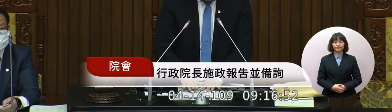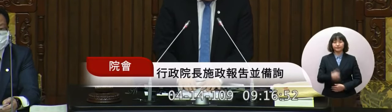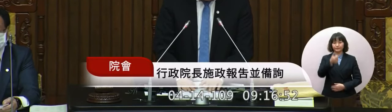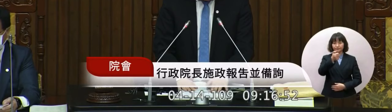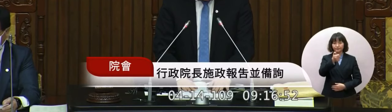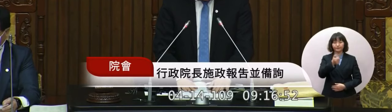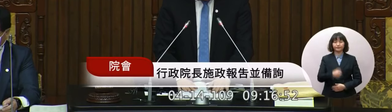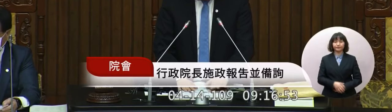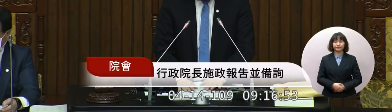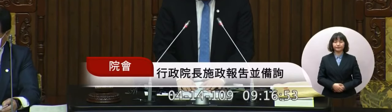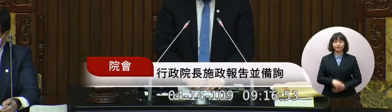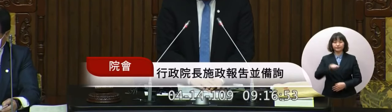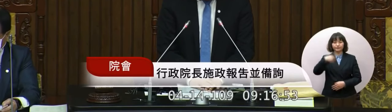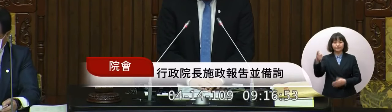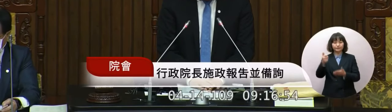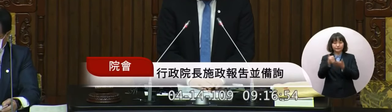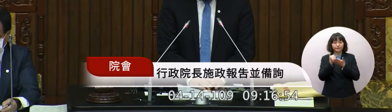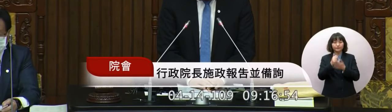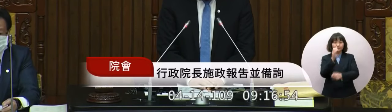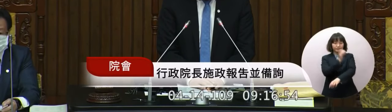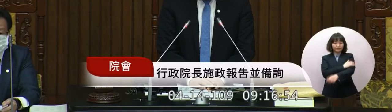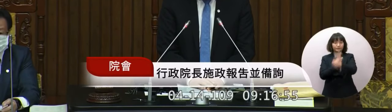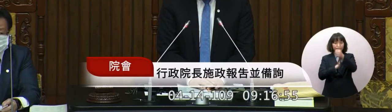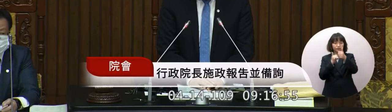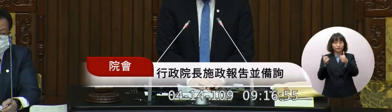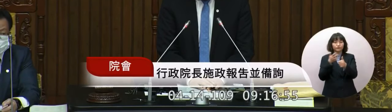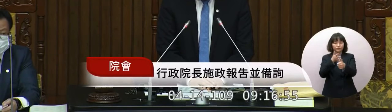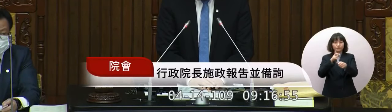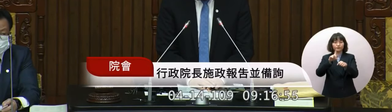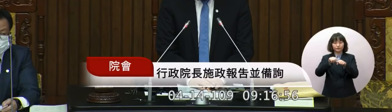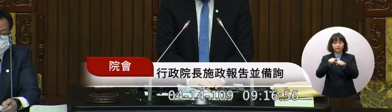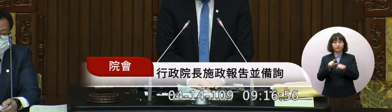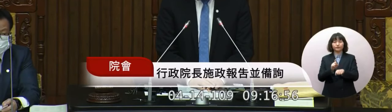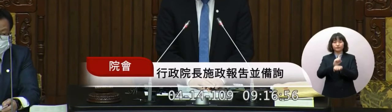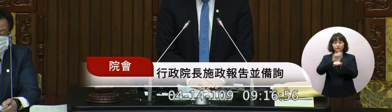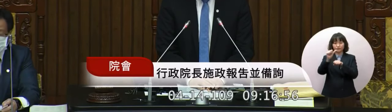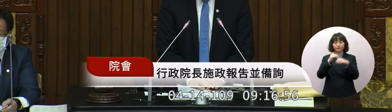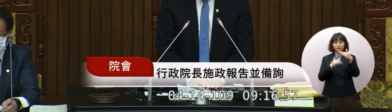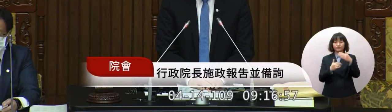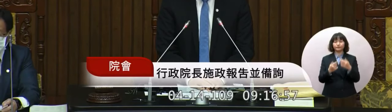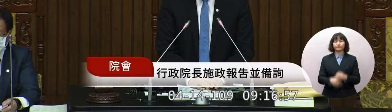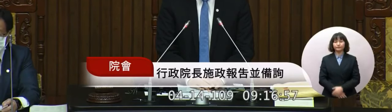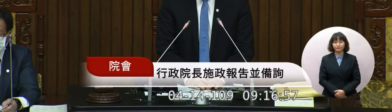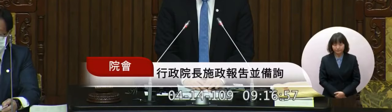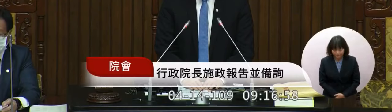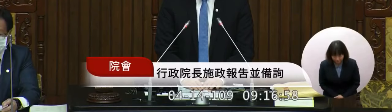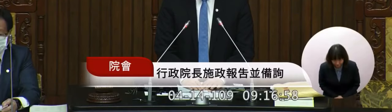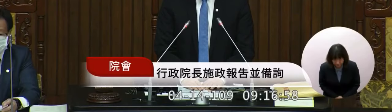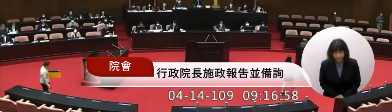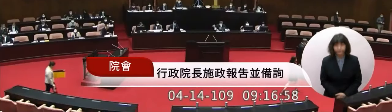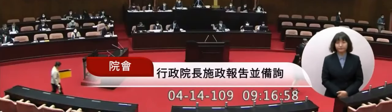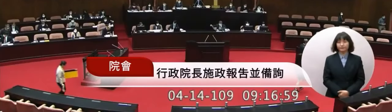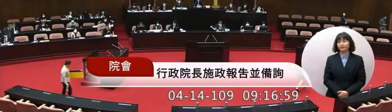谢谢。接着请陈嘉华委员质询，询答时间为15分钟。